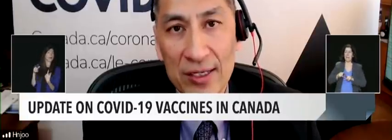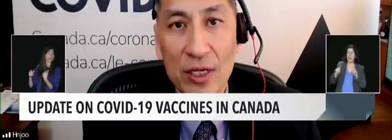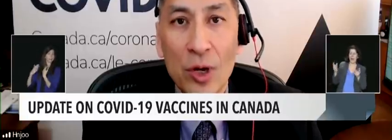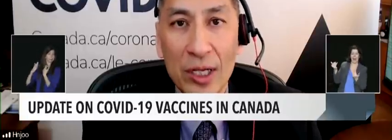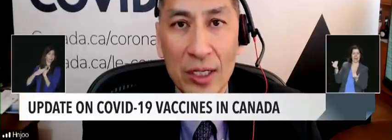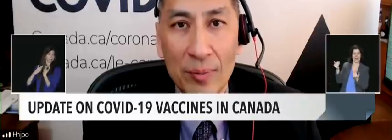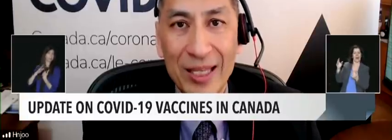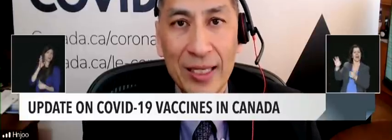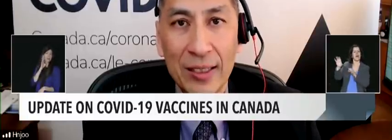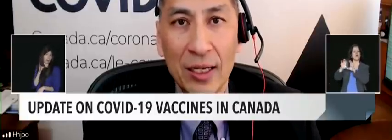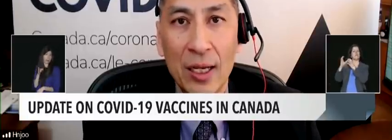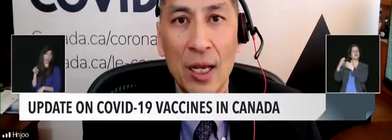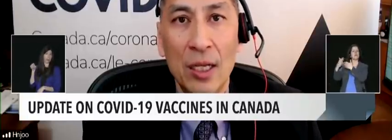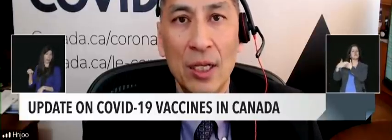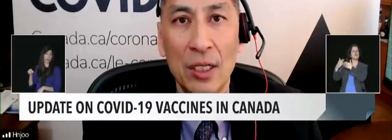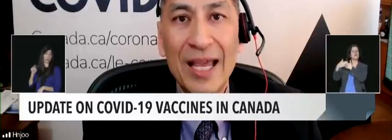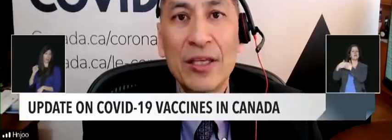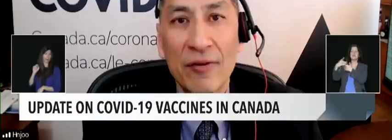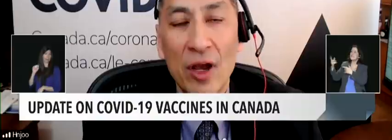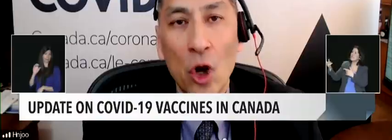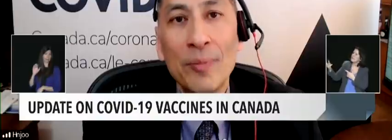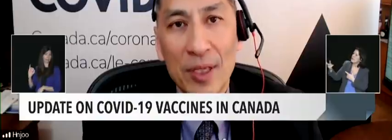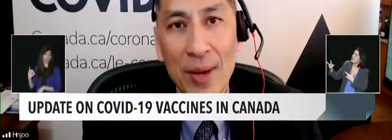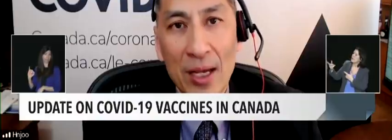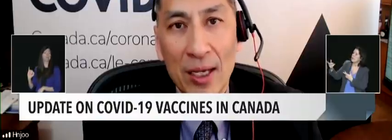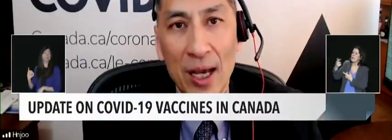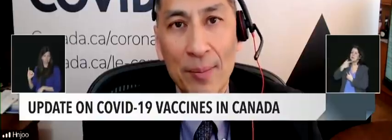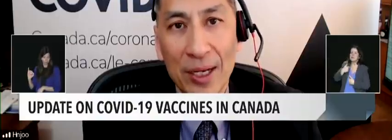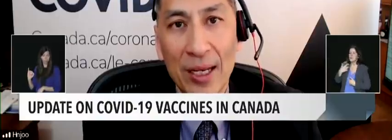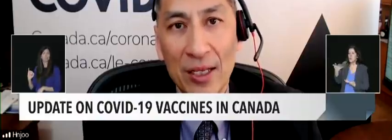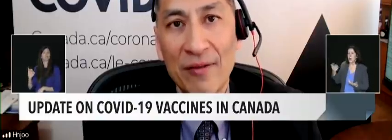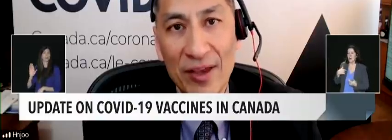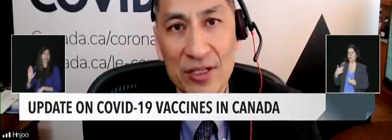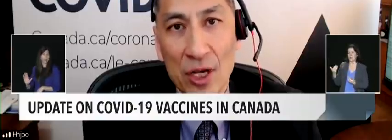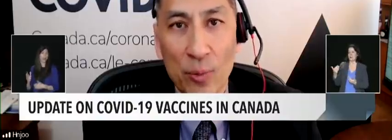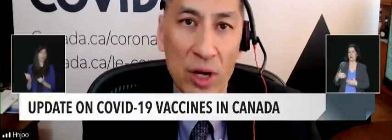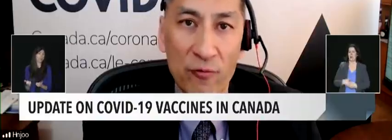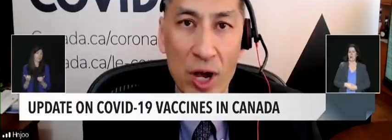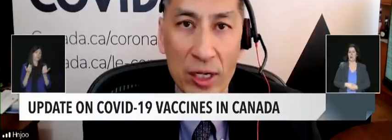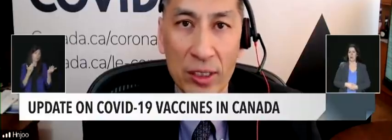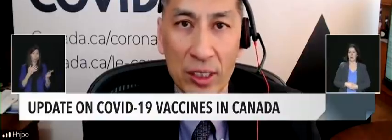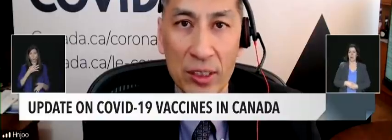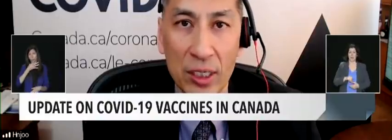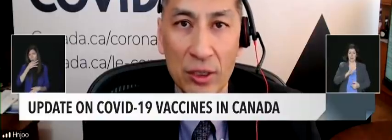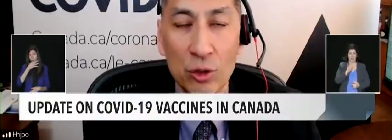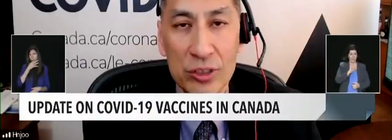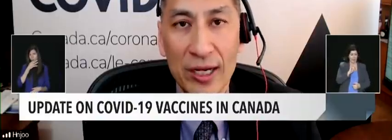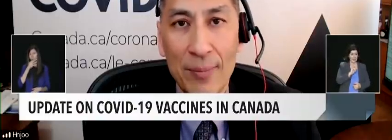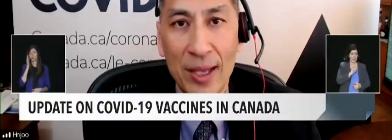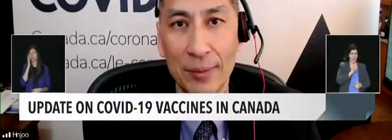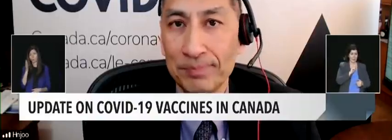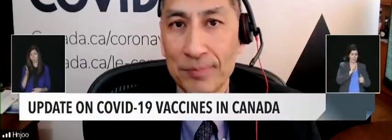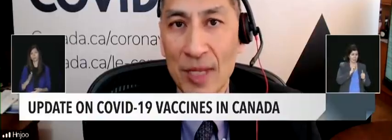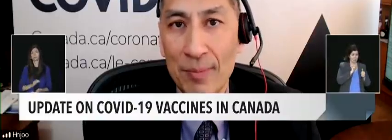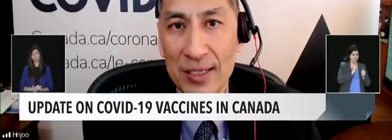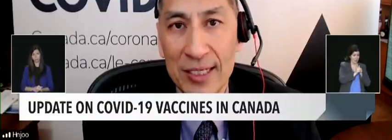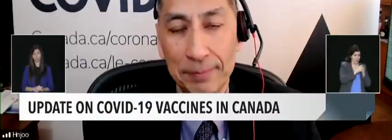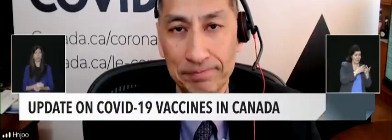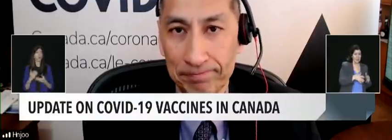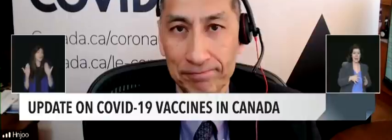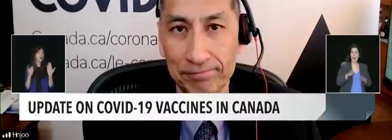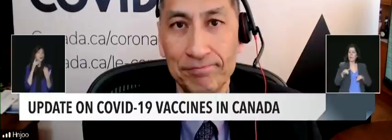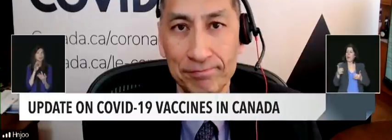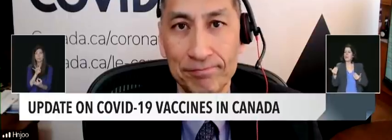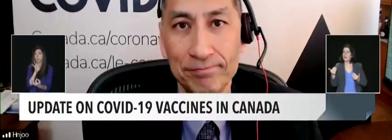recommandations avec c'est quoi peut-être l'intervalle optimal après une infection pour avoir une dose de rappel.